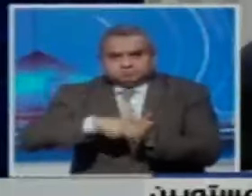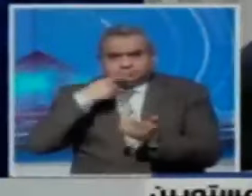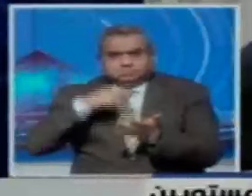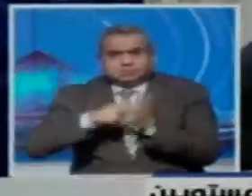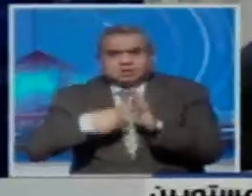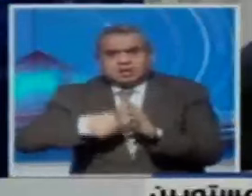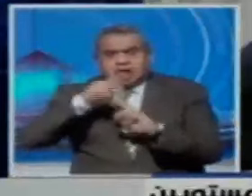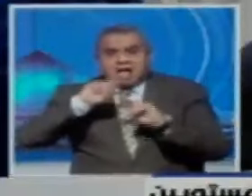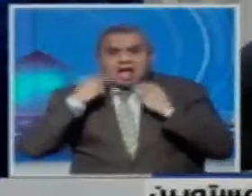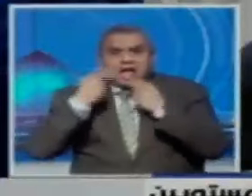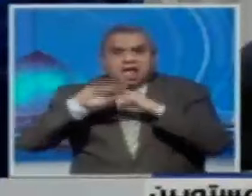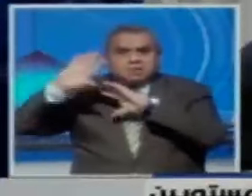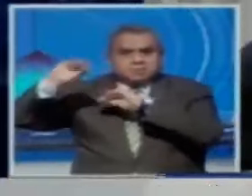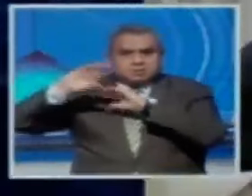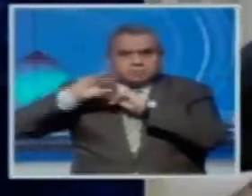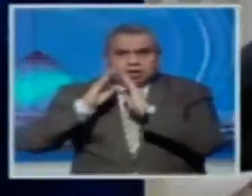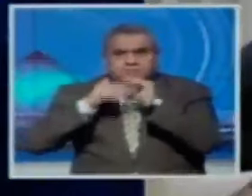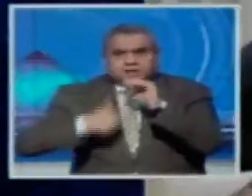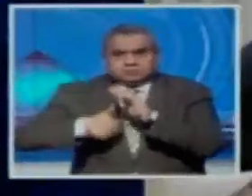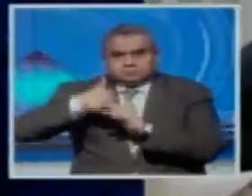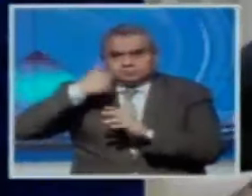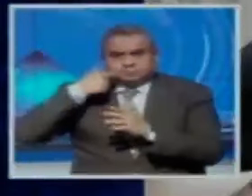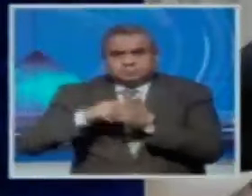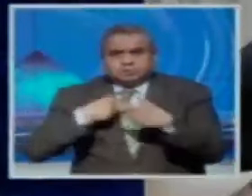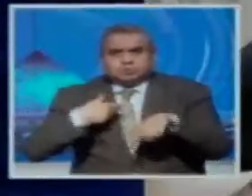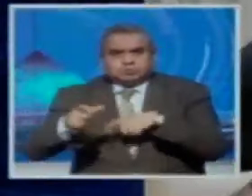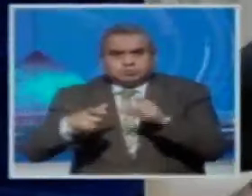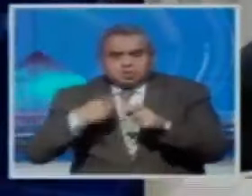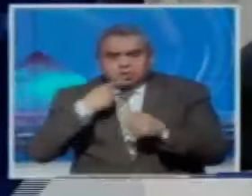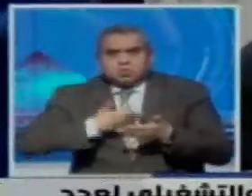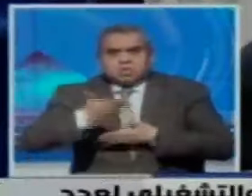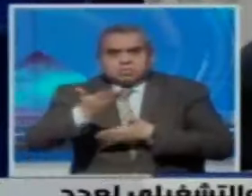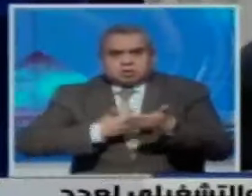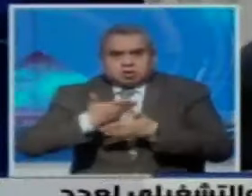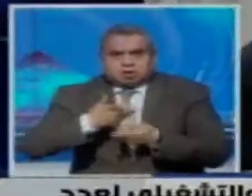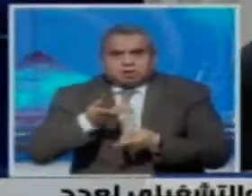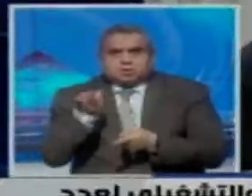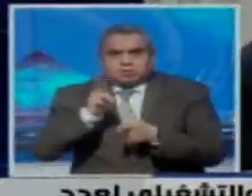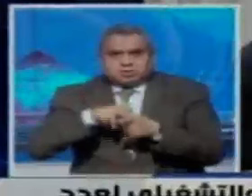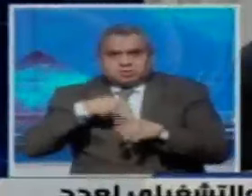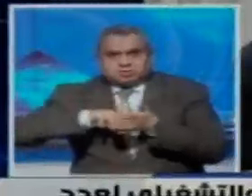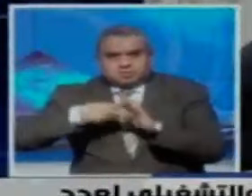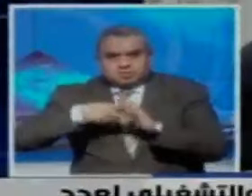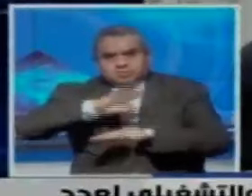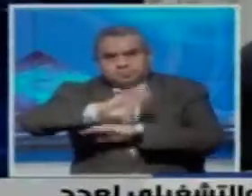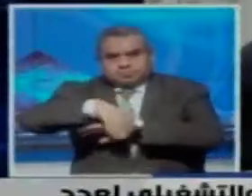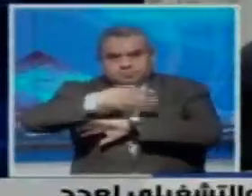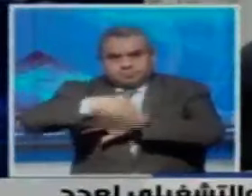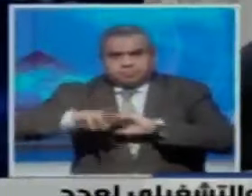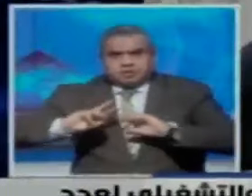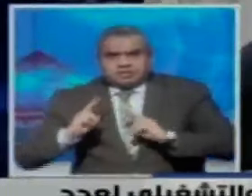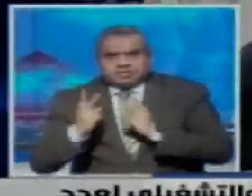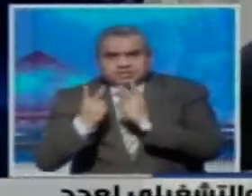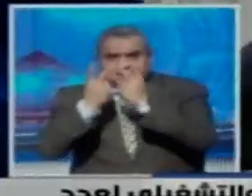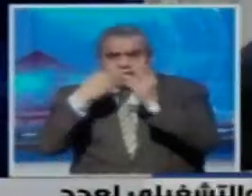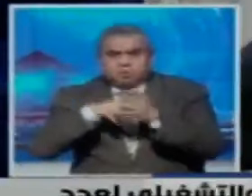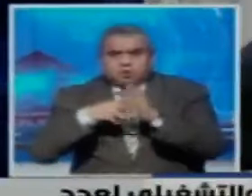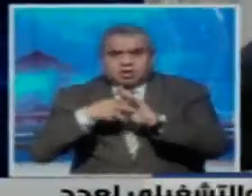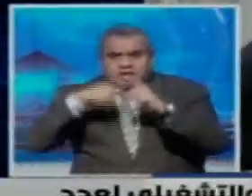بالتصنيف العالمي للموانئ المصرية في مجالي اللوجستيات والتجارة، وذلك في إطار الخطة التنموية